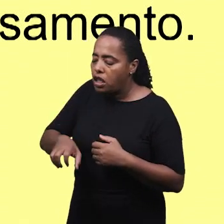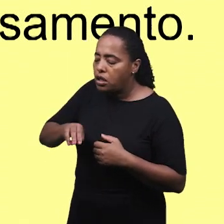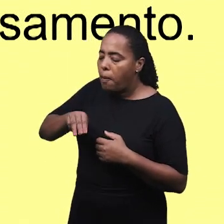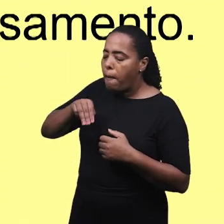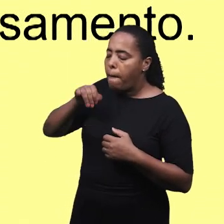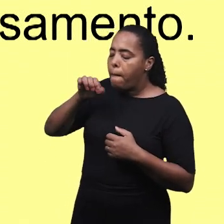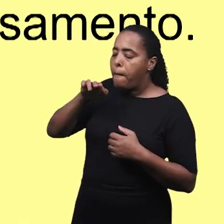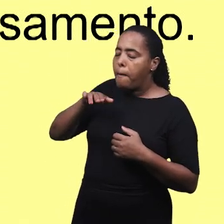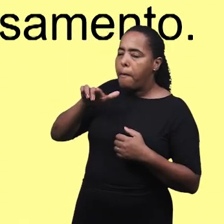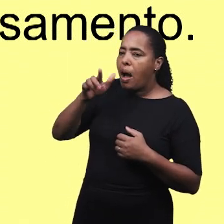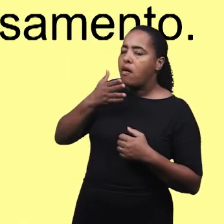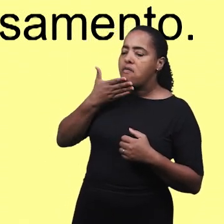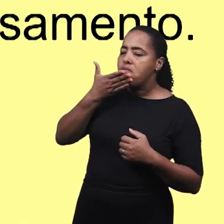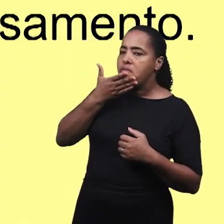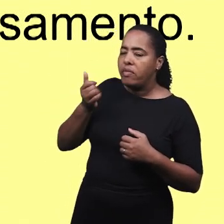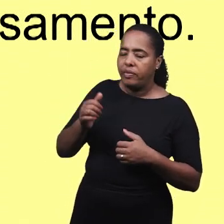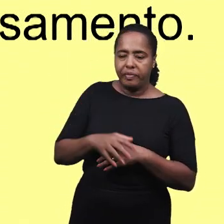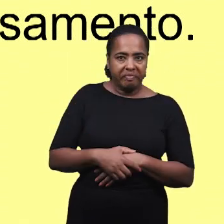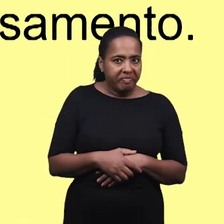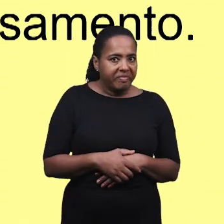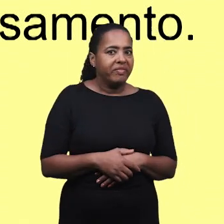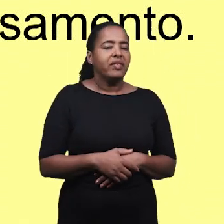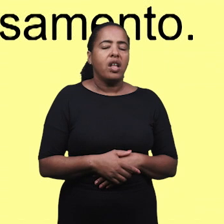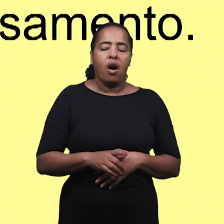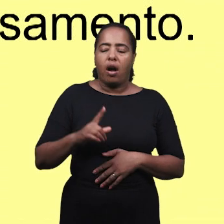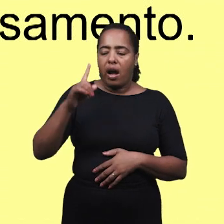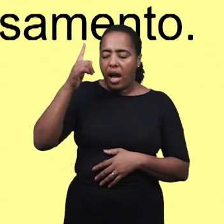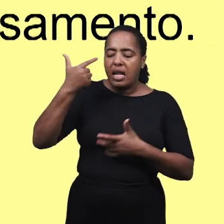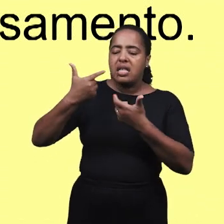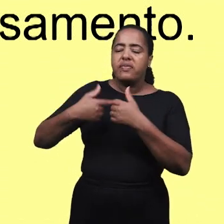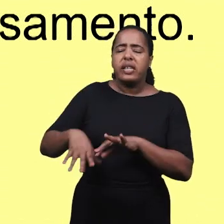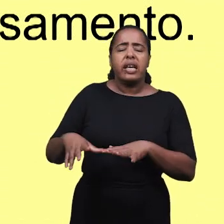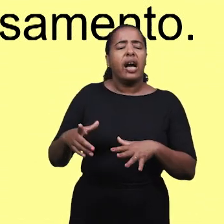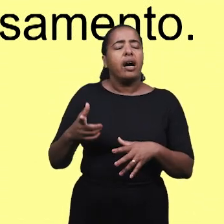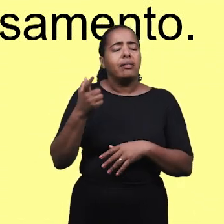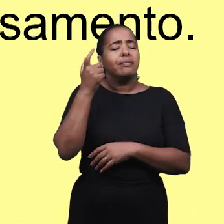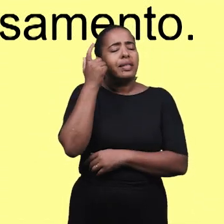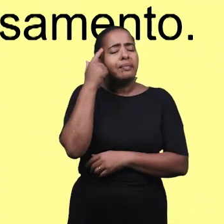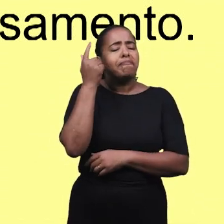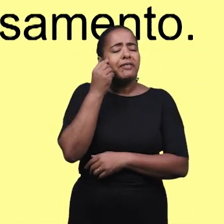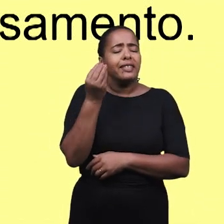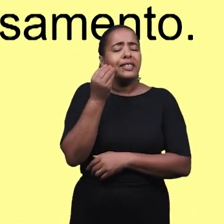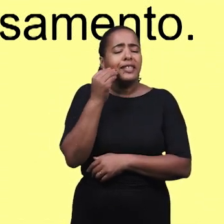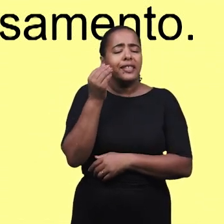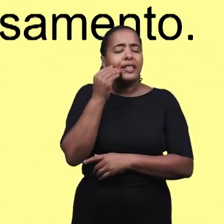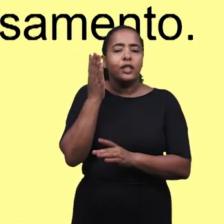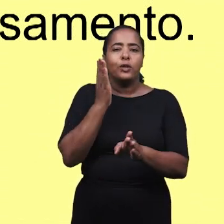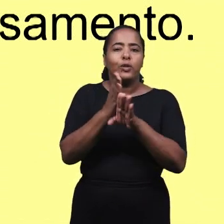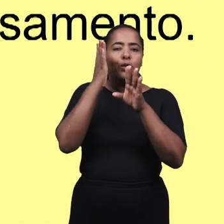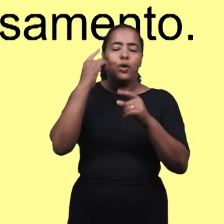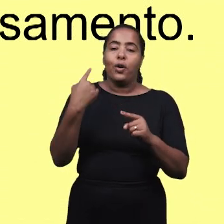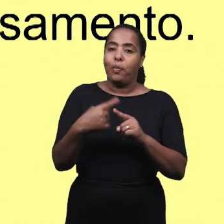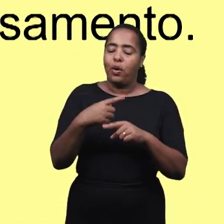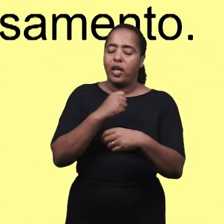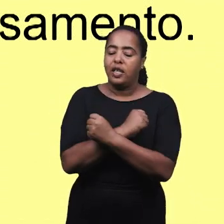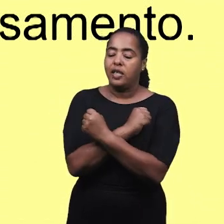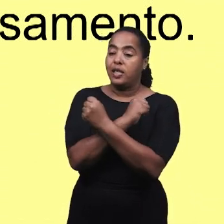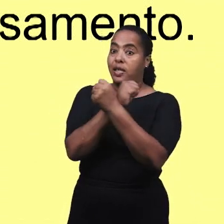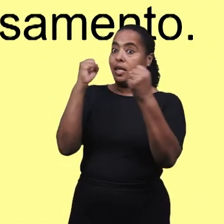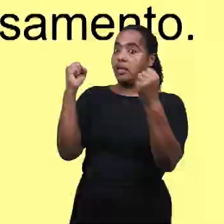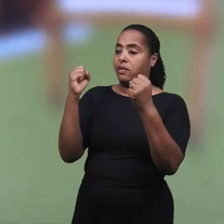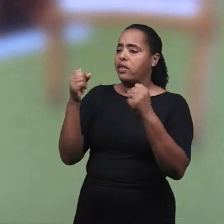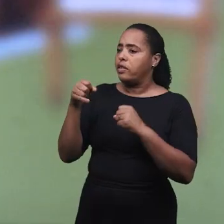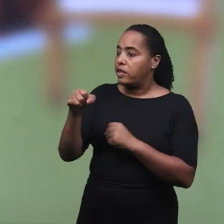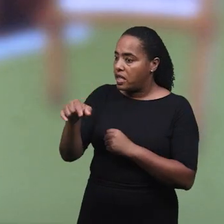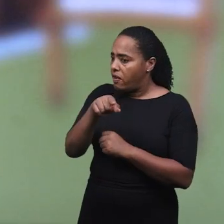qui mange est sortie la nourriture et du fort est sortie la douceur. Ils ont travaillé jour après jour pour découvrir. Vous savez pourquoi? Parce que